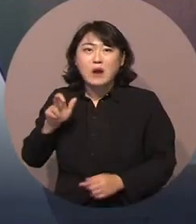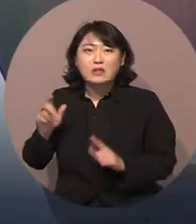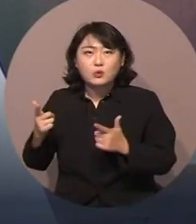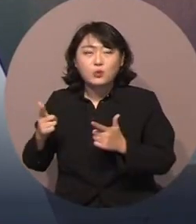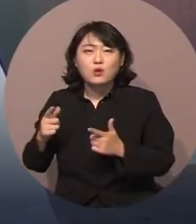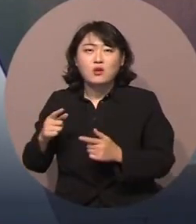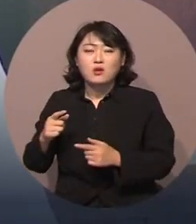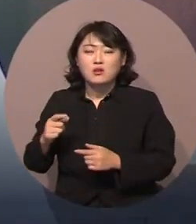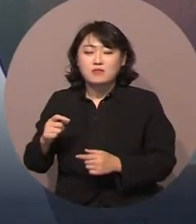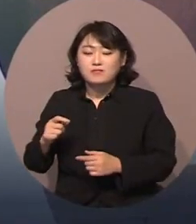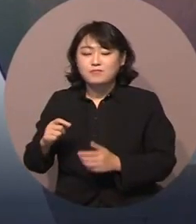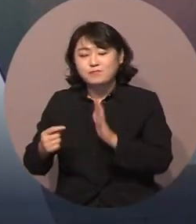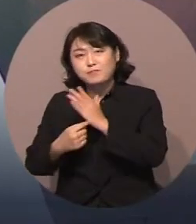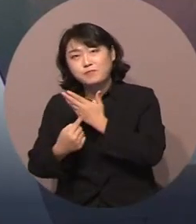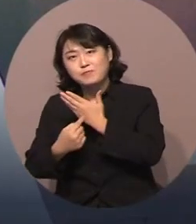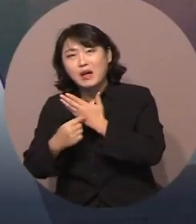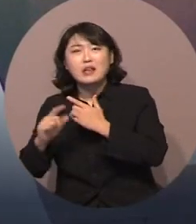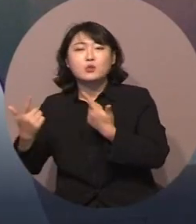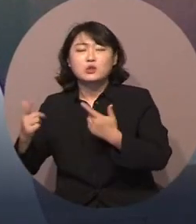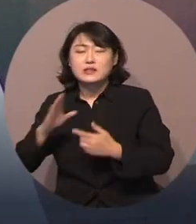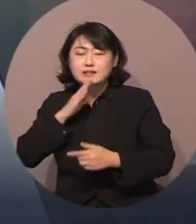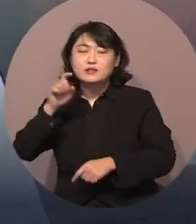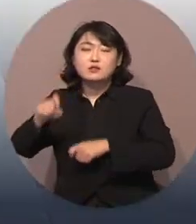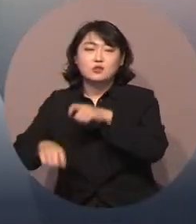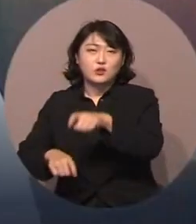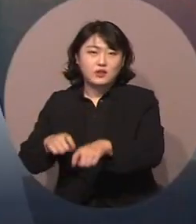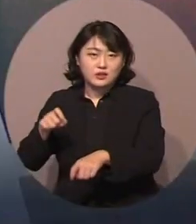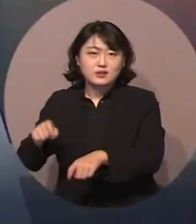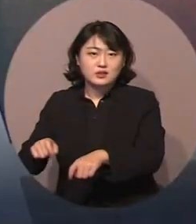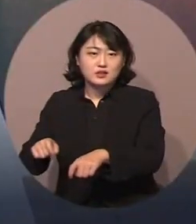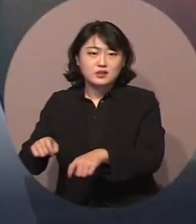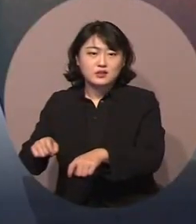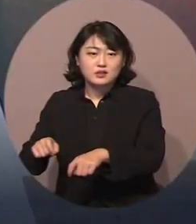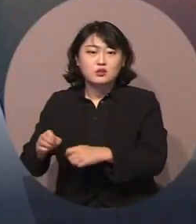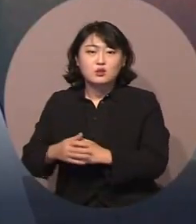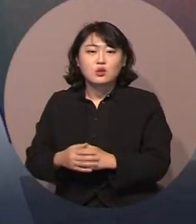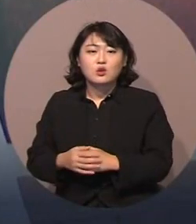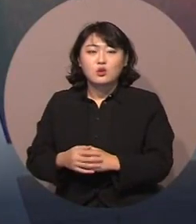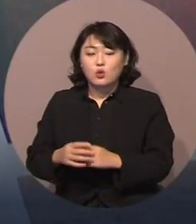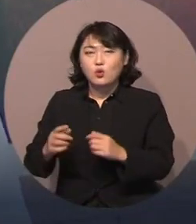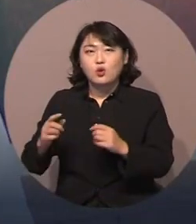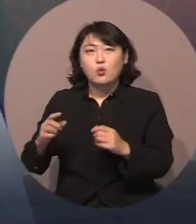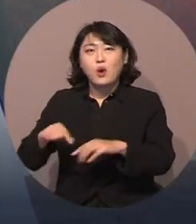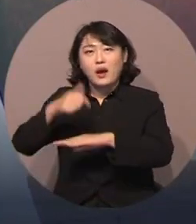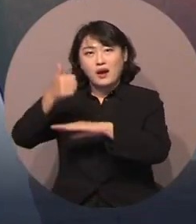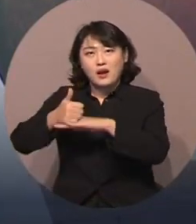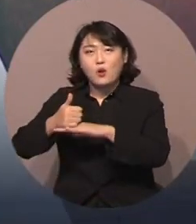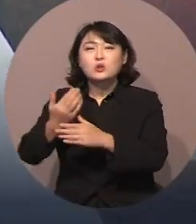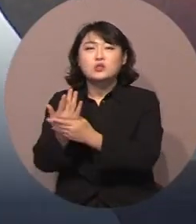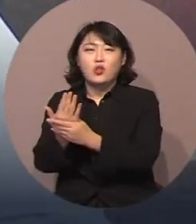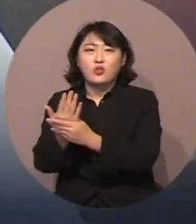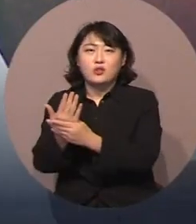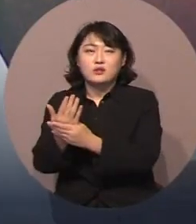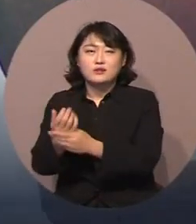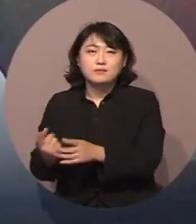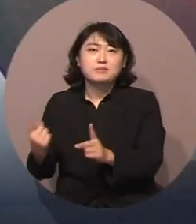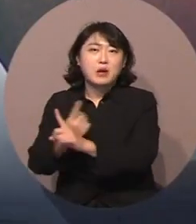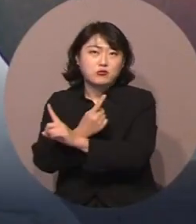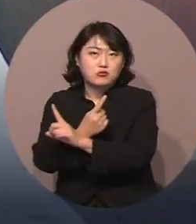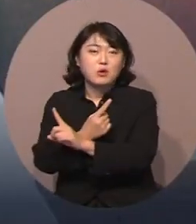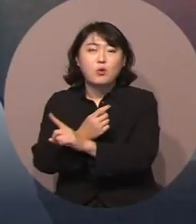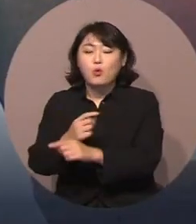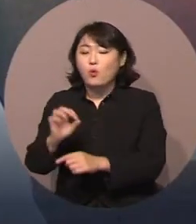아닌 어떤 실천을 하는 중원천 치유 센터로 다시 재생시키고 온양